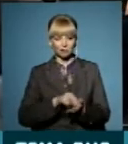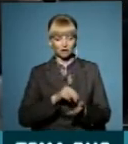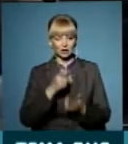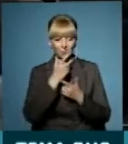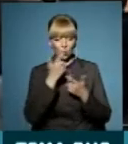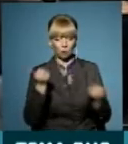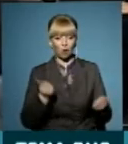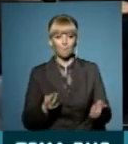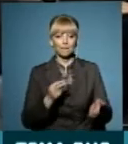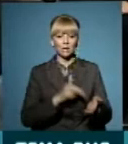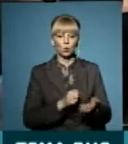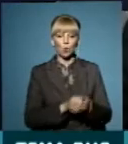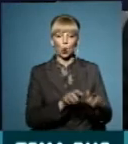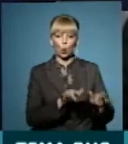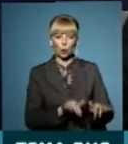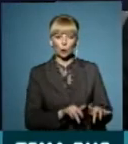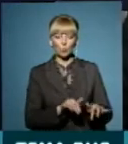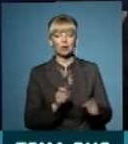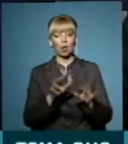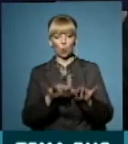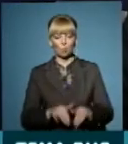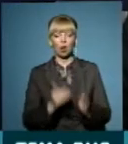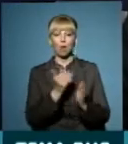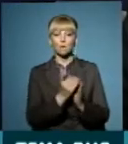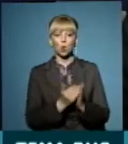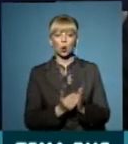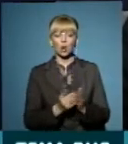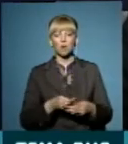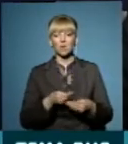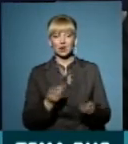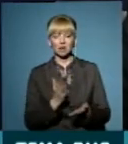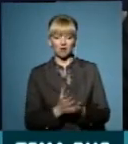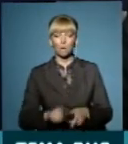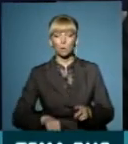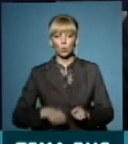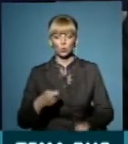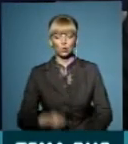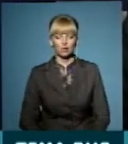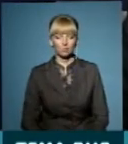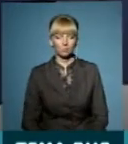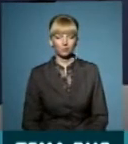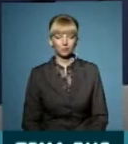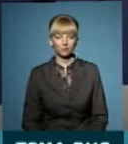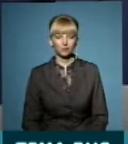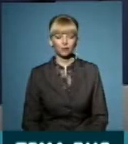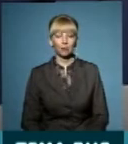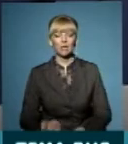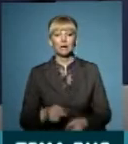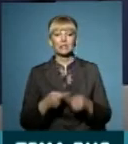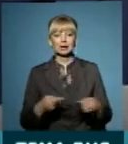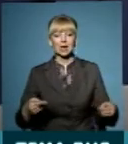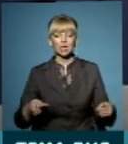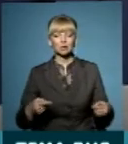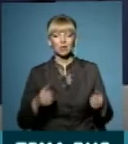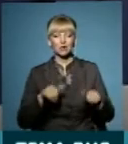інформацію, підключаємо до комп'ютера, і на комп'ютері програма видає, якщо є порушення. Сьогодні вся транспортна розв'язка